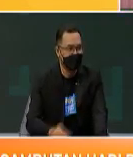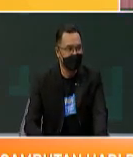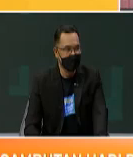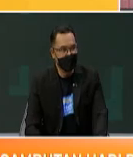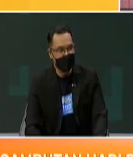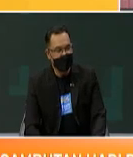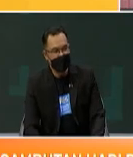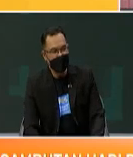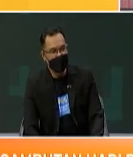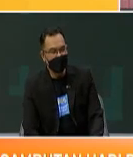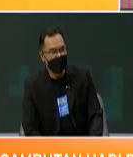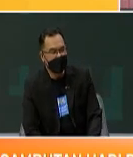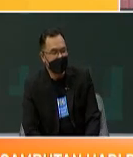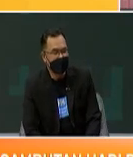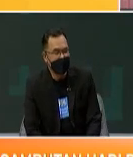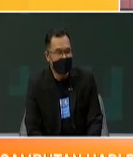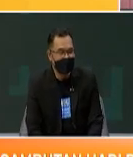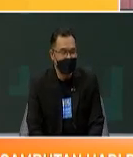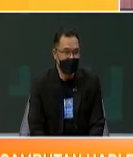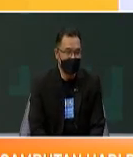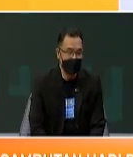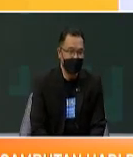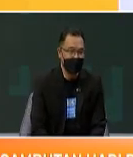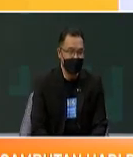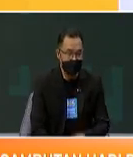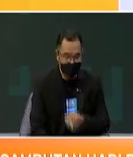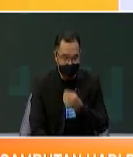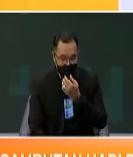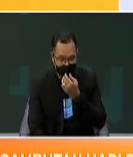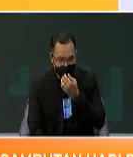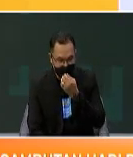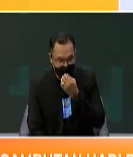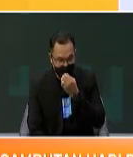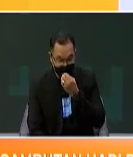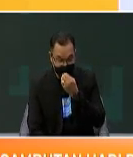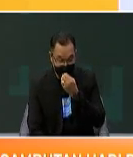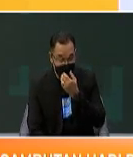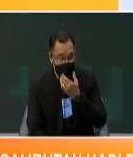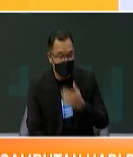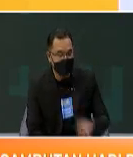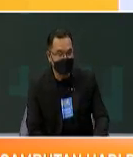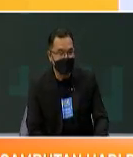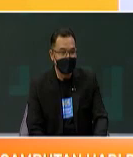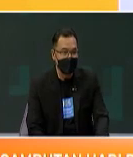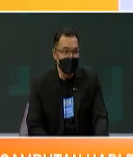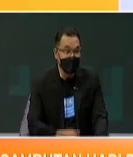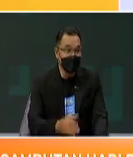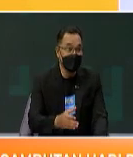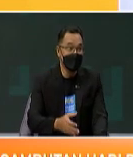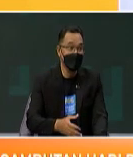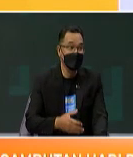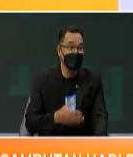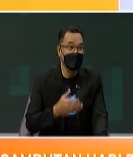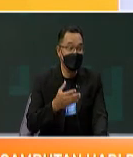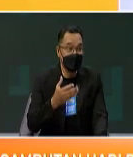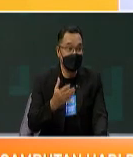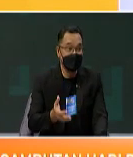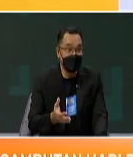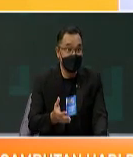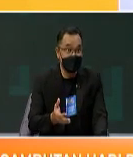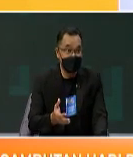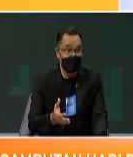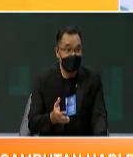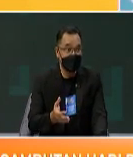dipertingkatkan. Yang kedua saya nak sebut dari segi transformasi ini, iaitu kita mesti